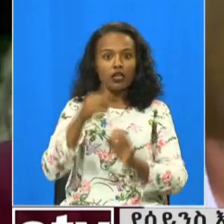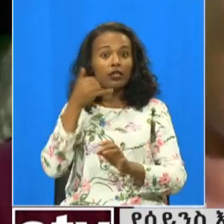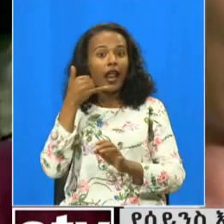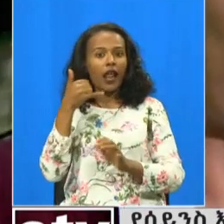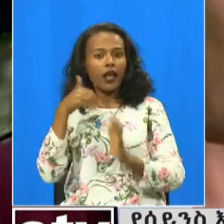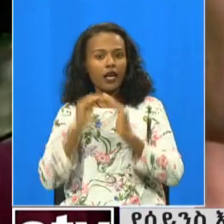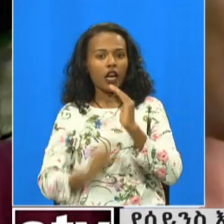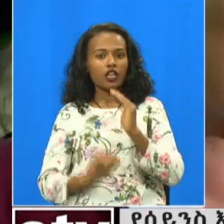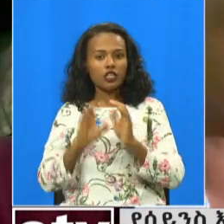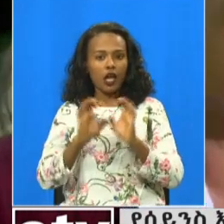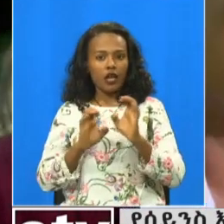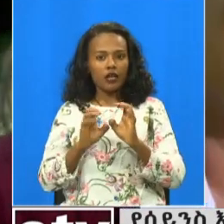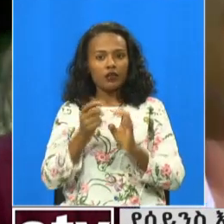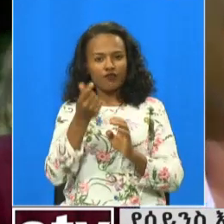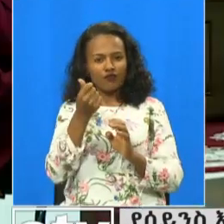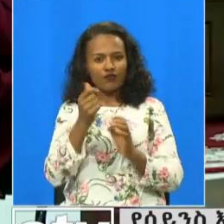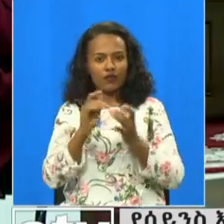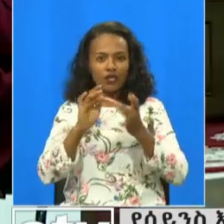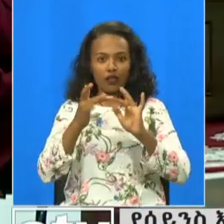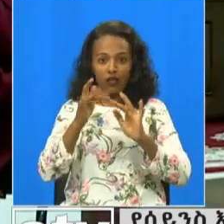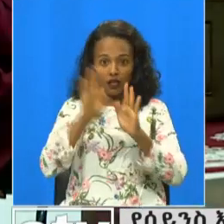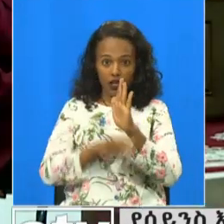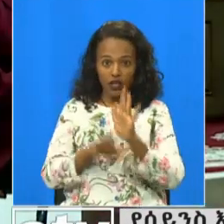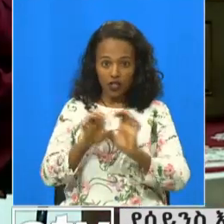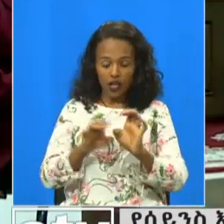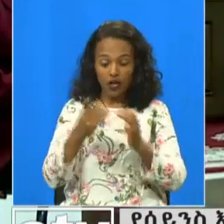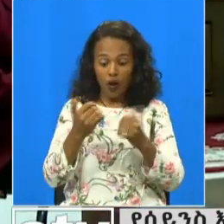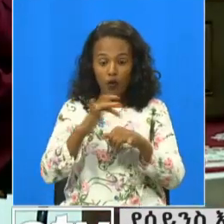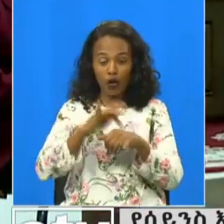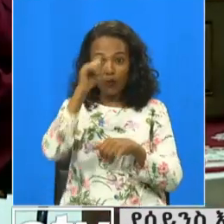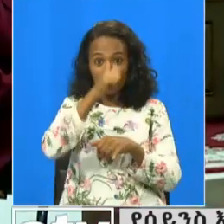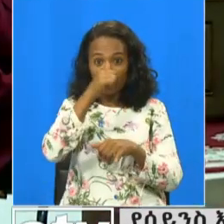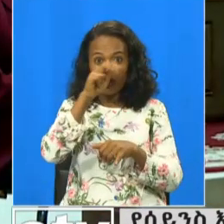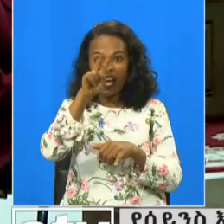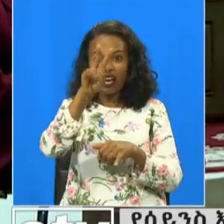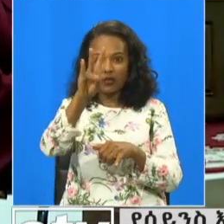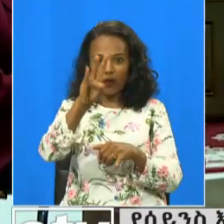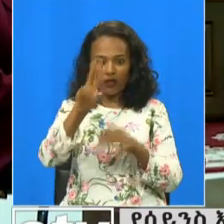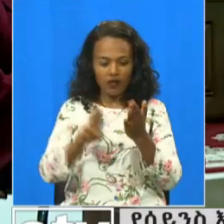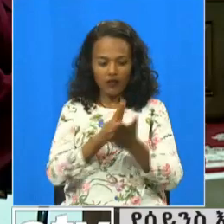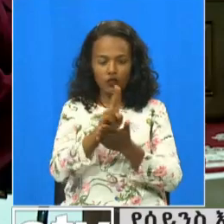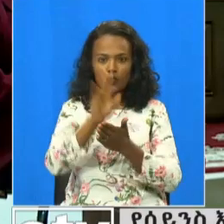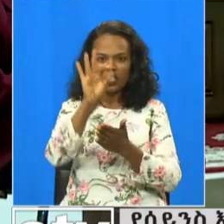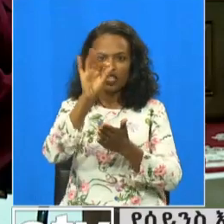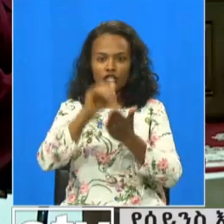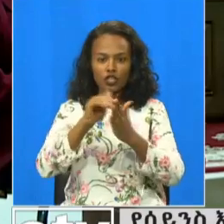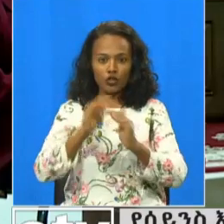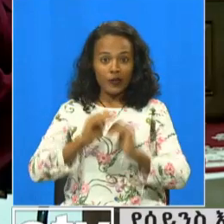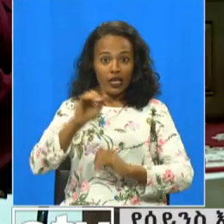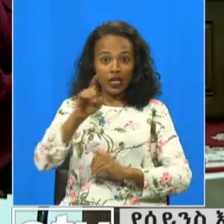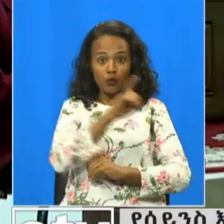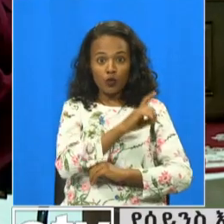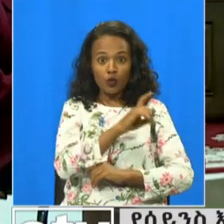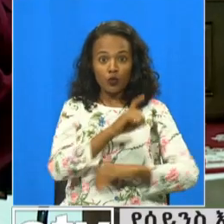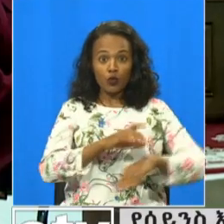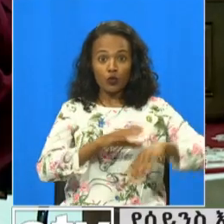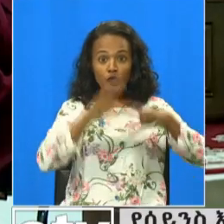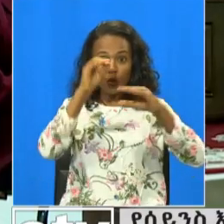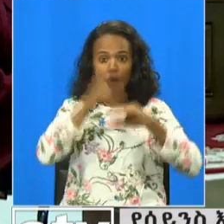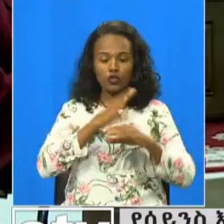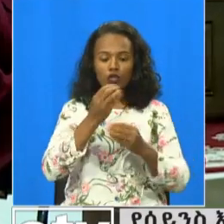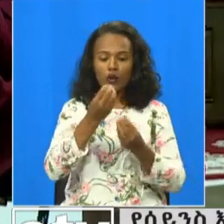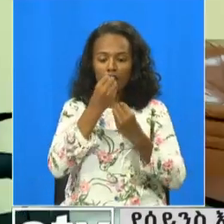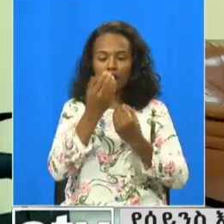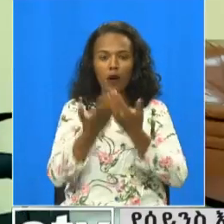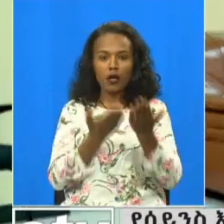እንዲያደርግ እንግዲህ ጀመርነው ነገር አለ። አሁን ላይ በኢትዮጵያ 27 ዩኒቨርሲቲዎች ከ9000 በላይ ለሚሆኑ ሰዎች የምግብ አገልግሎትን